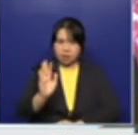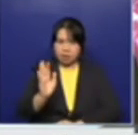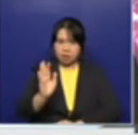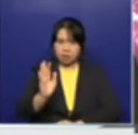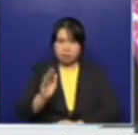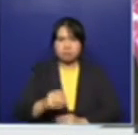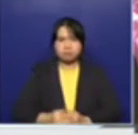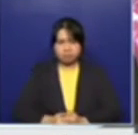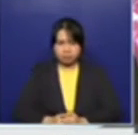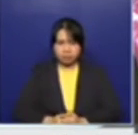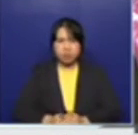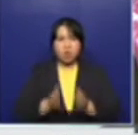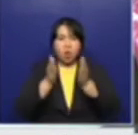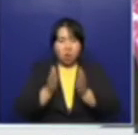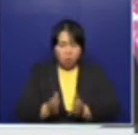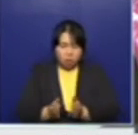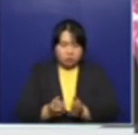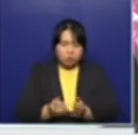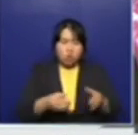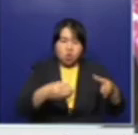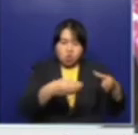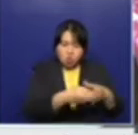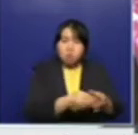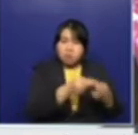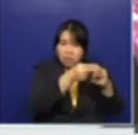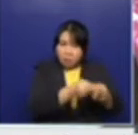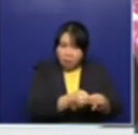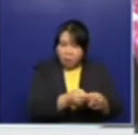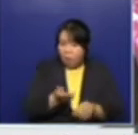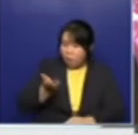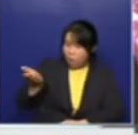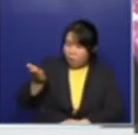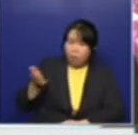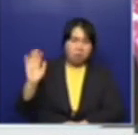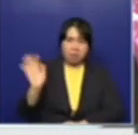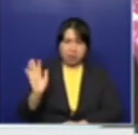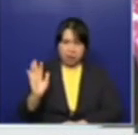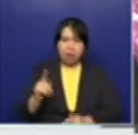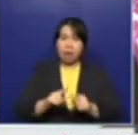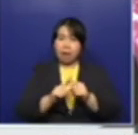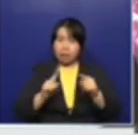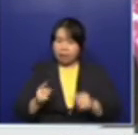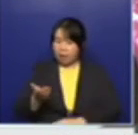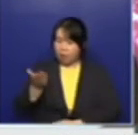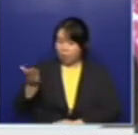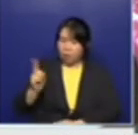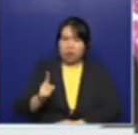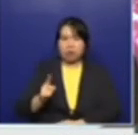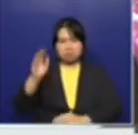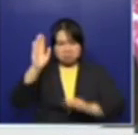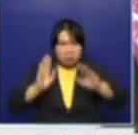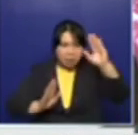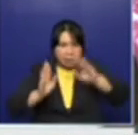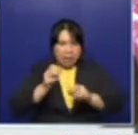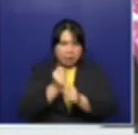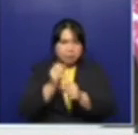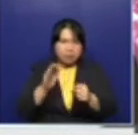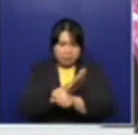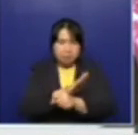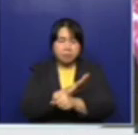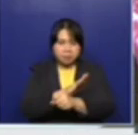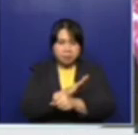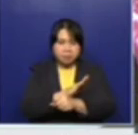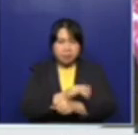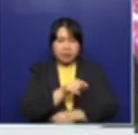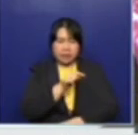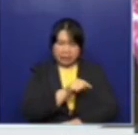หรือคนรุ่นพวกเขาอย่างเดียวแต่หมายถึงว่าการเรียกร้องนี้จะสร้างประชาธิปไตยได้เขาหม